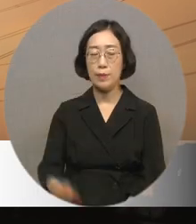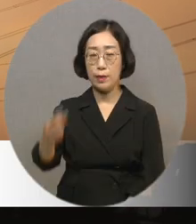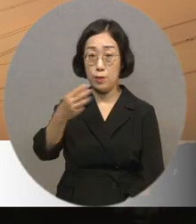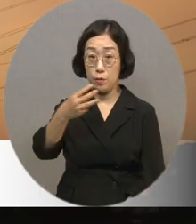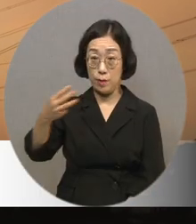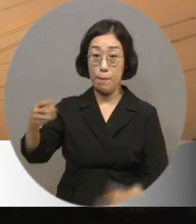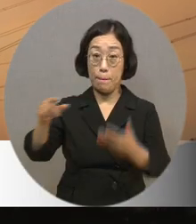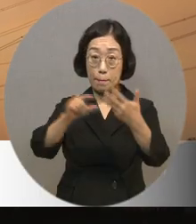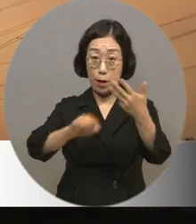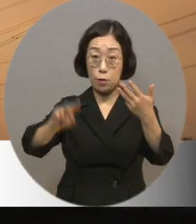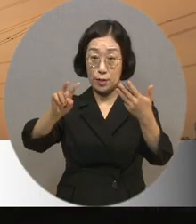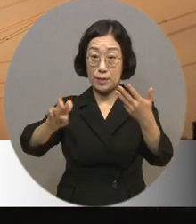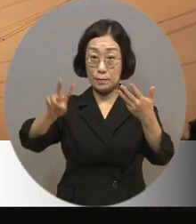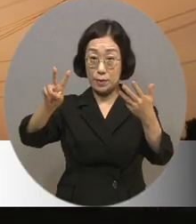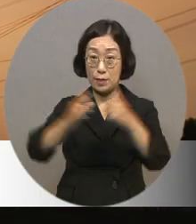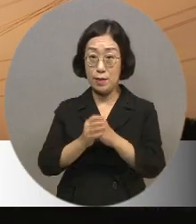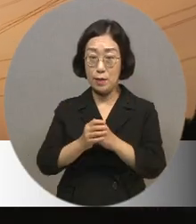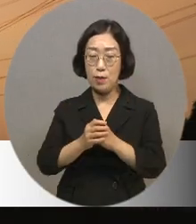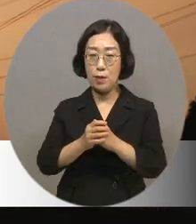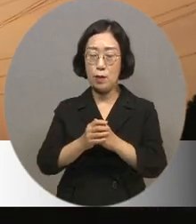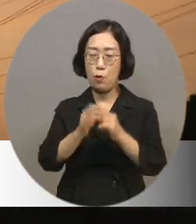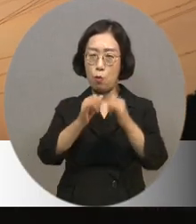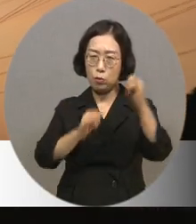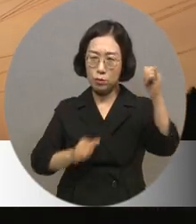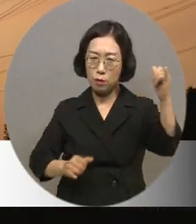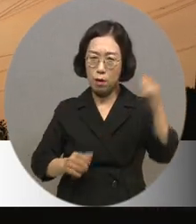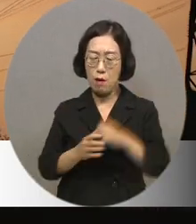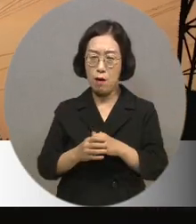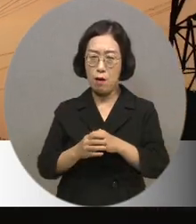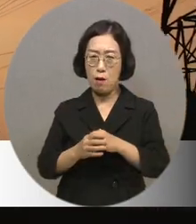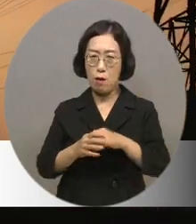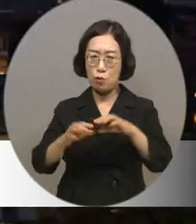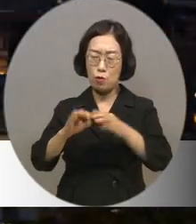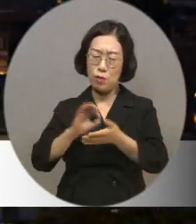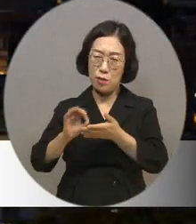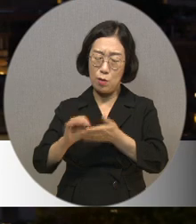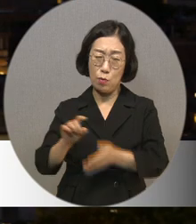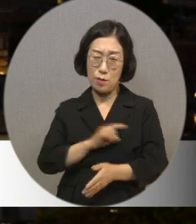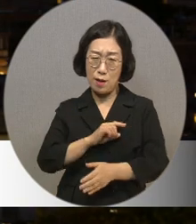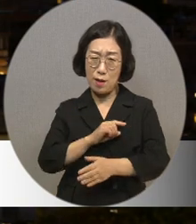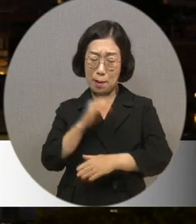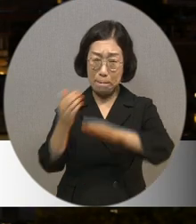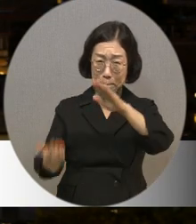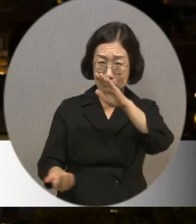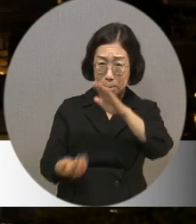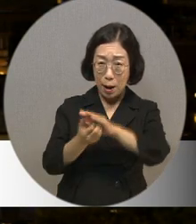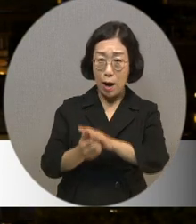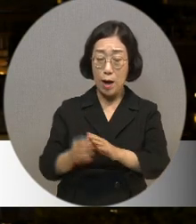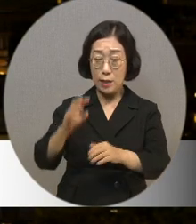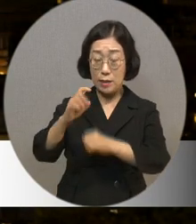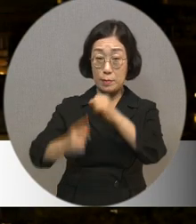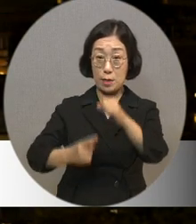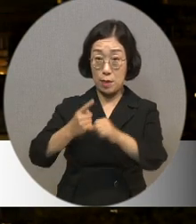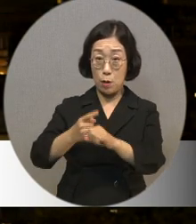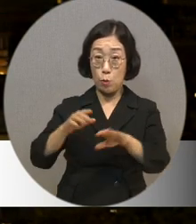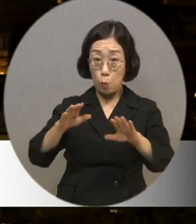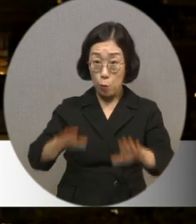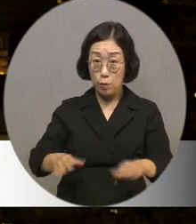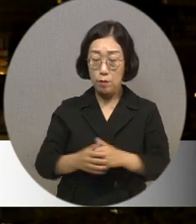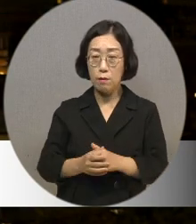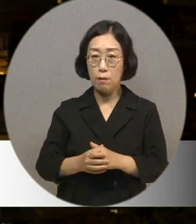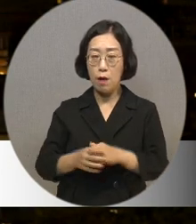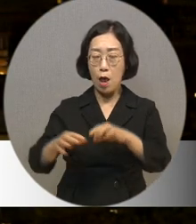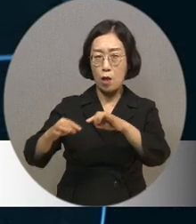2003년 8월 22일은 우리나라 역대 최대 전력 소비를 기록한 날입니다. 그로부터 21년이 지난 지금 우리는 에너지